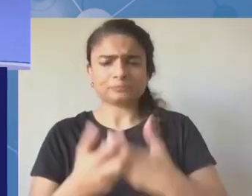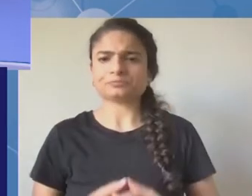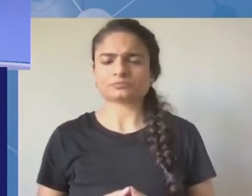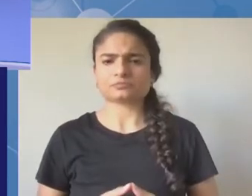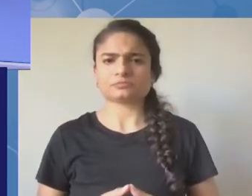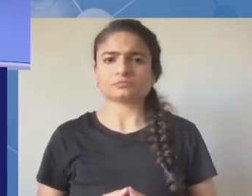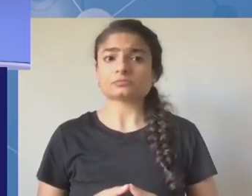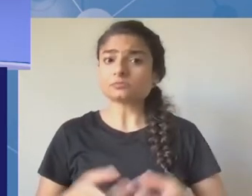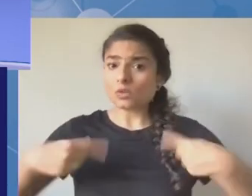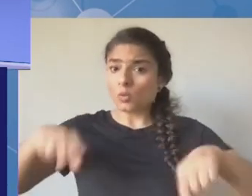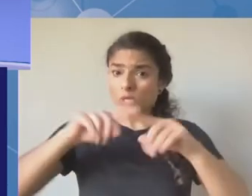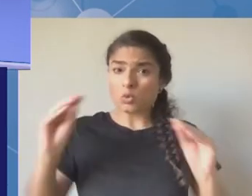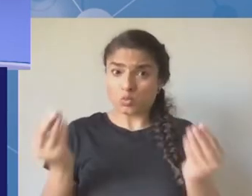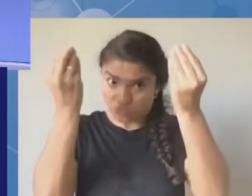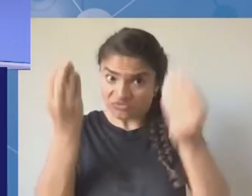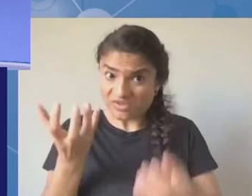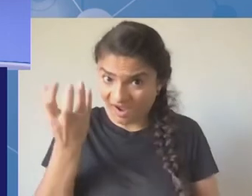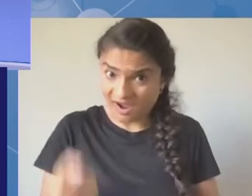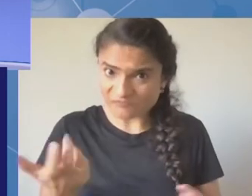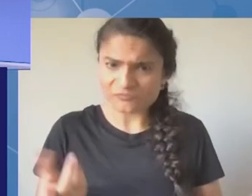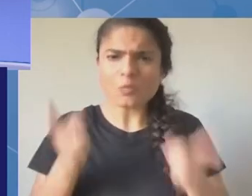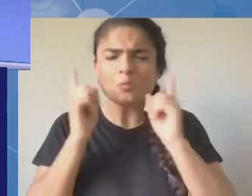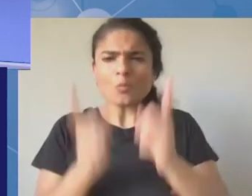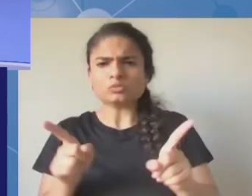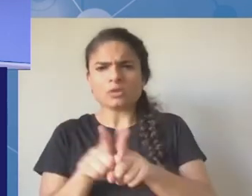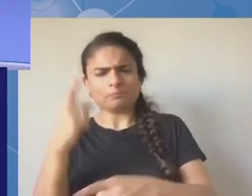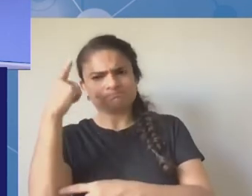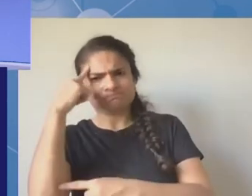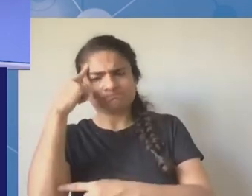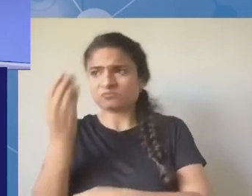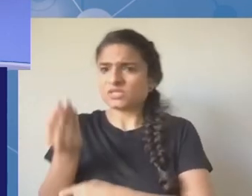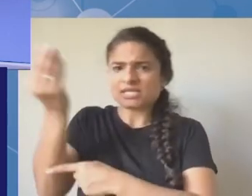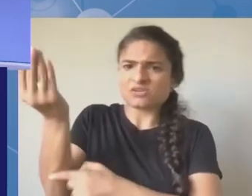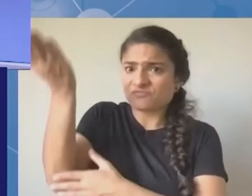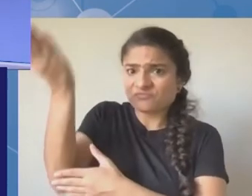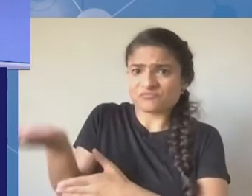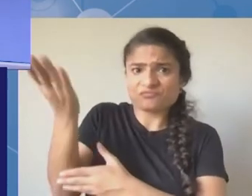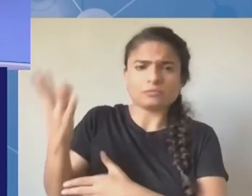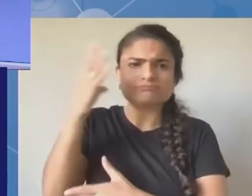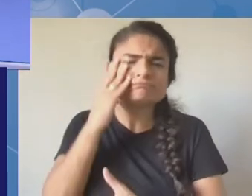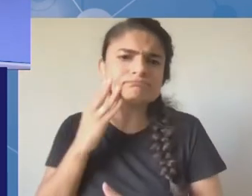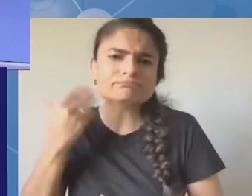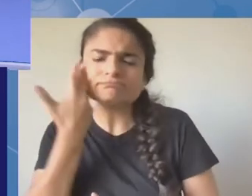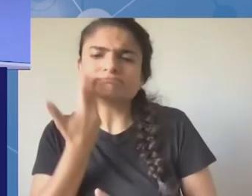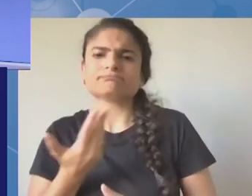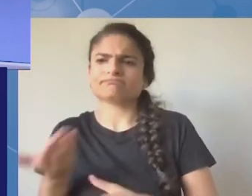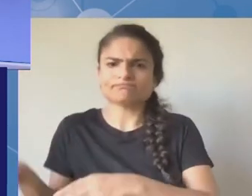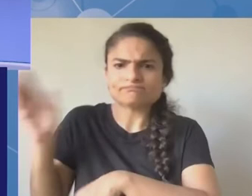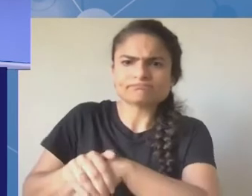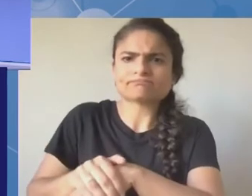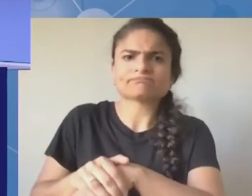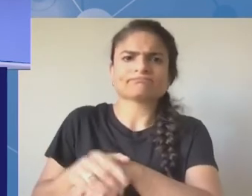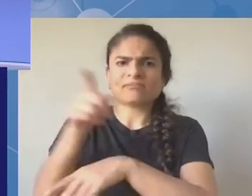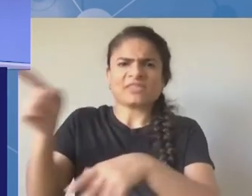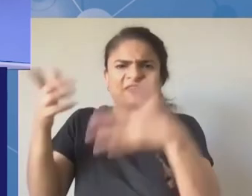أكثر، وأيضا في غيره من المنتديات. فأرجو من الشباب